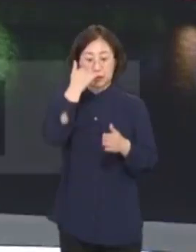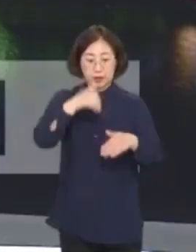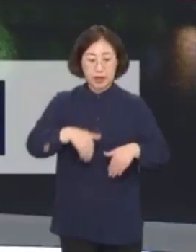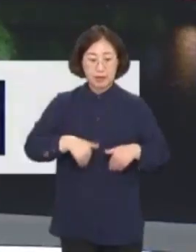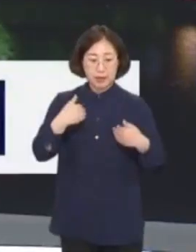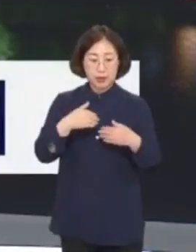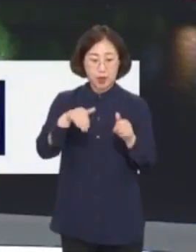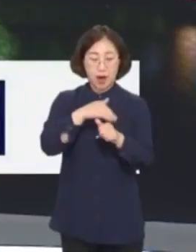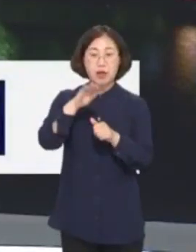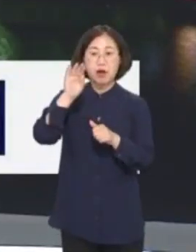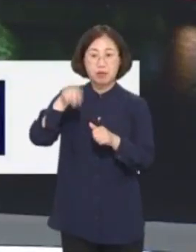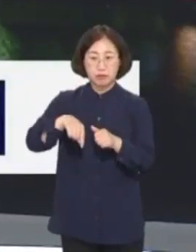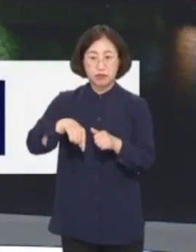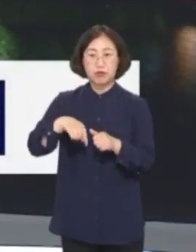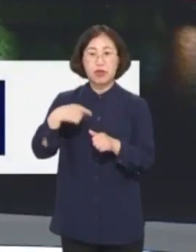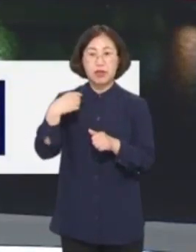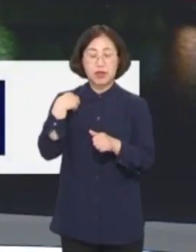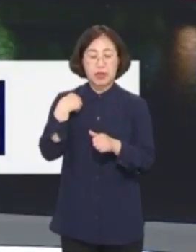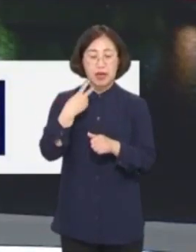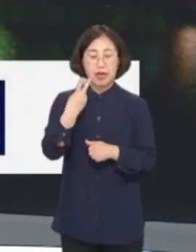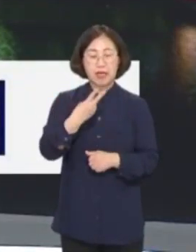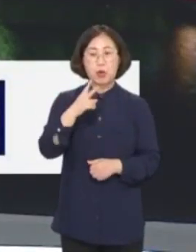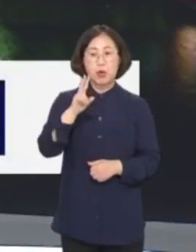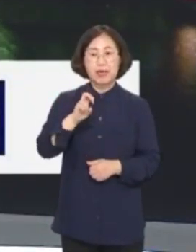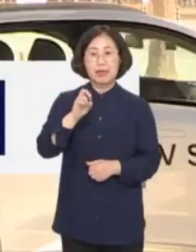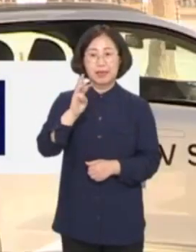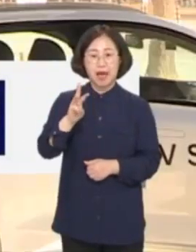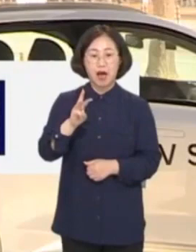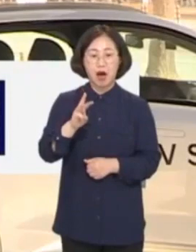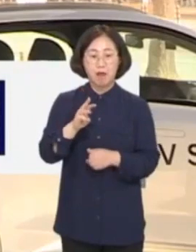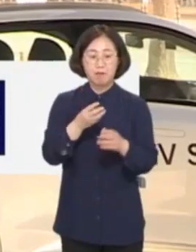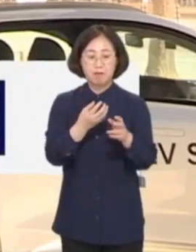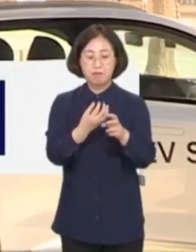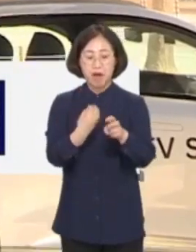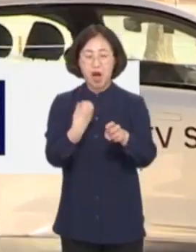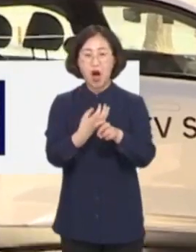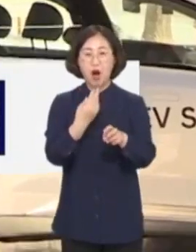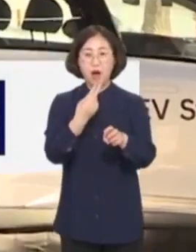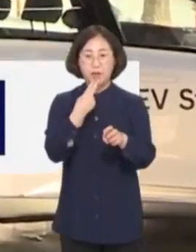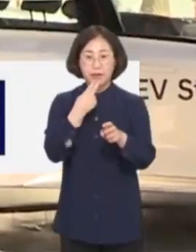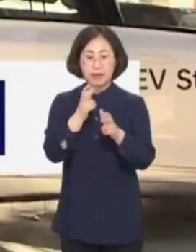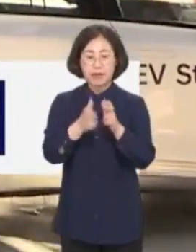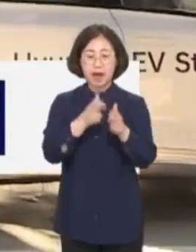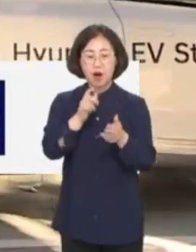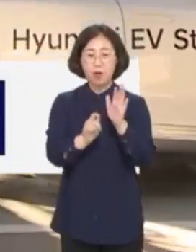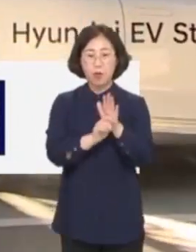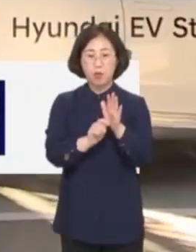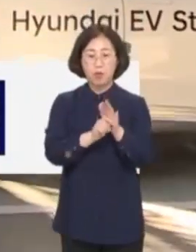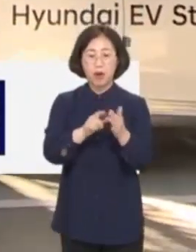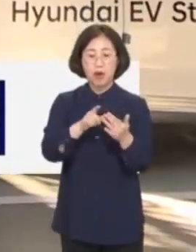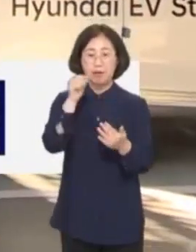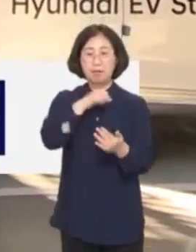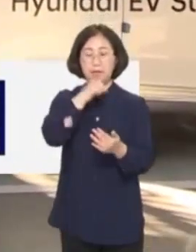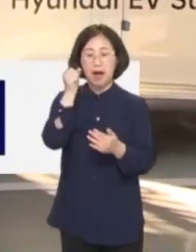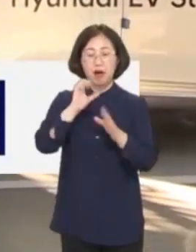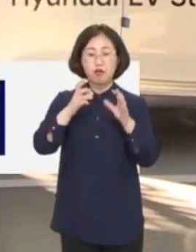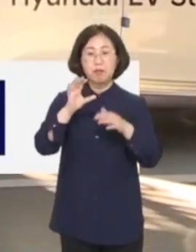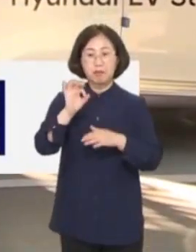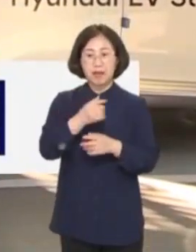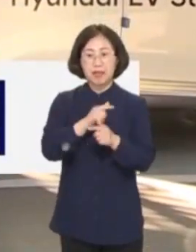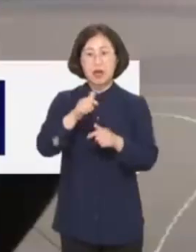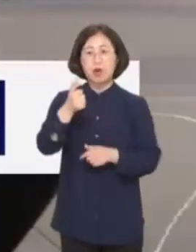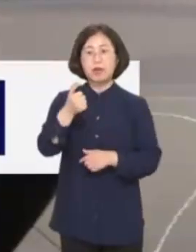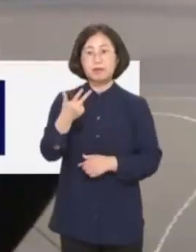충남도는 환경부가 주관하는 2023 지역별 무공해차 전환 브랜드 사업 공모에 선정돼 국비 등 57억